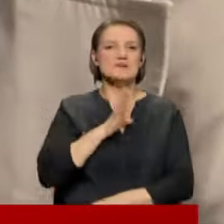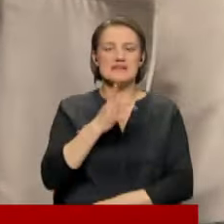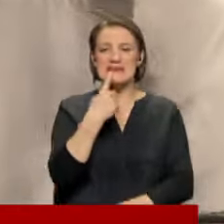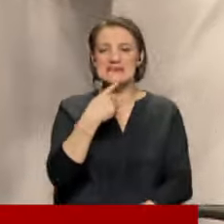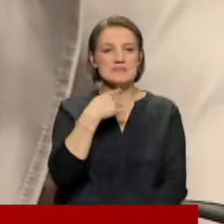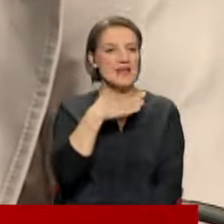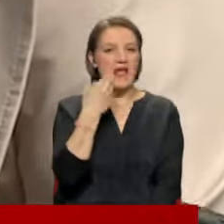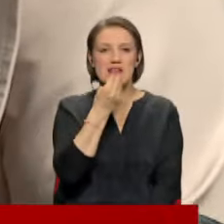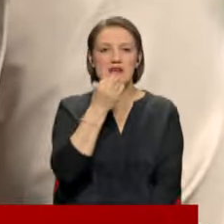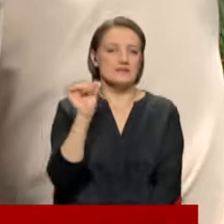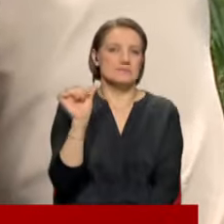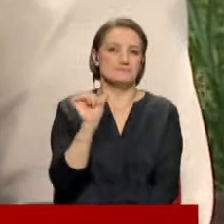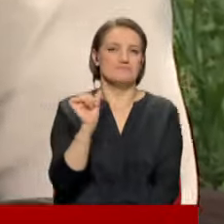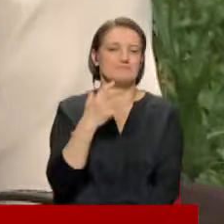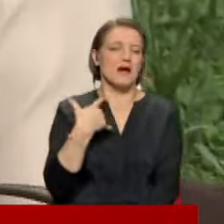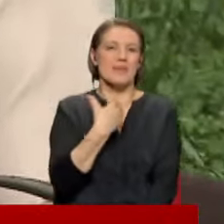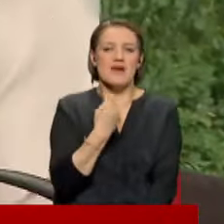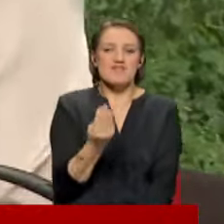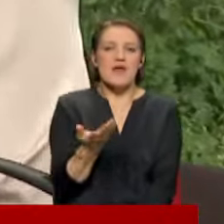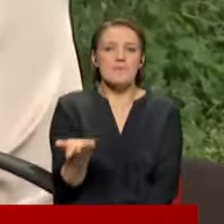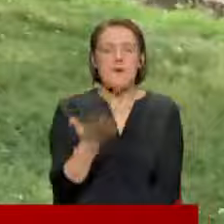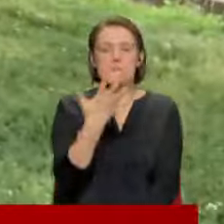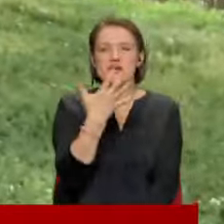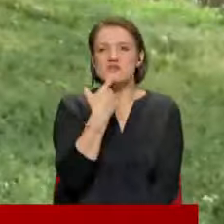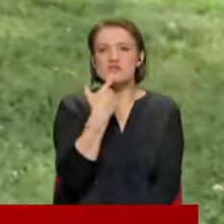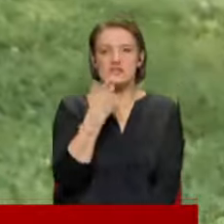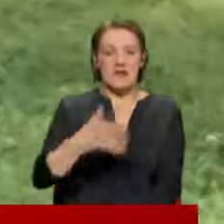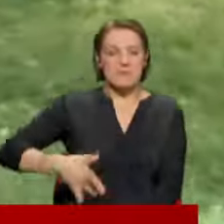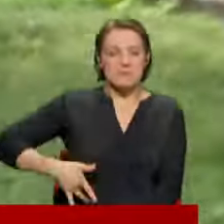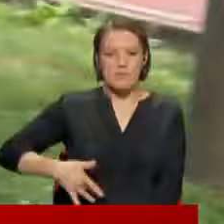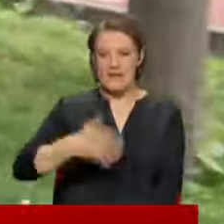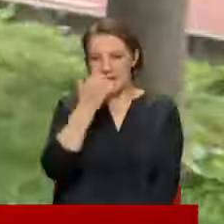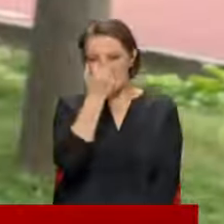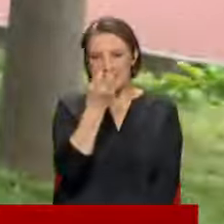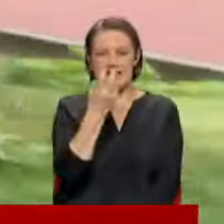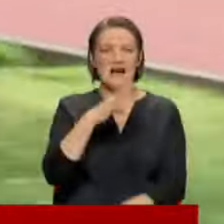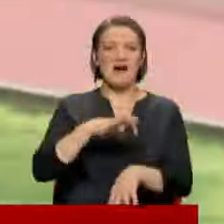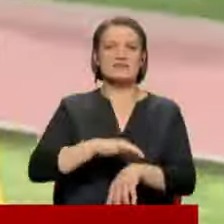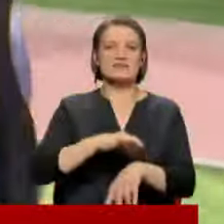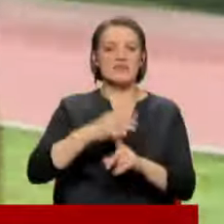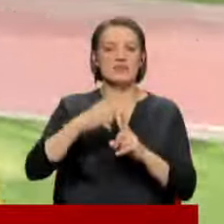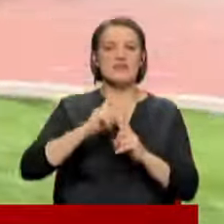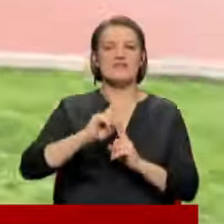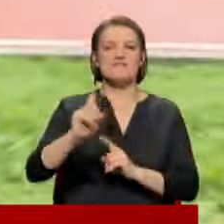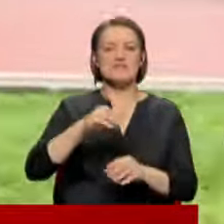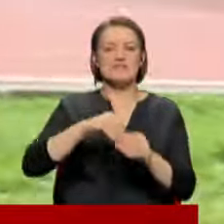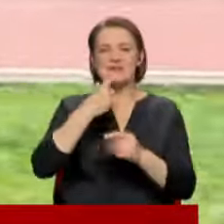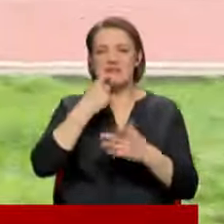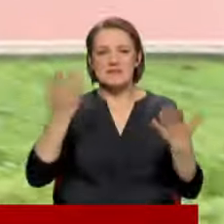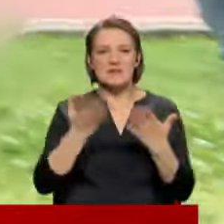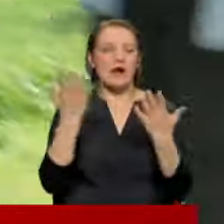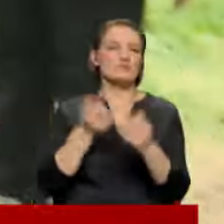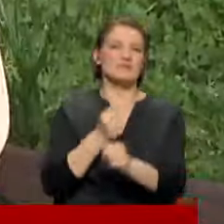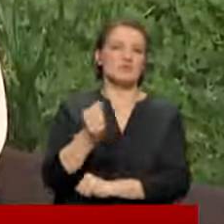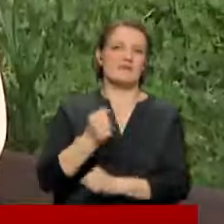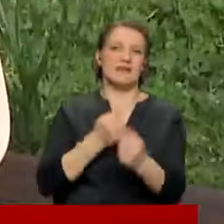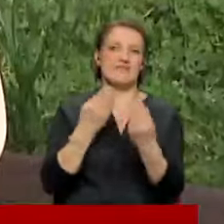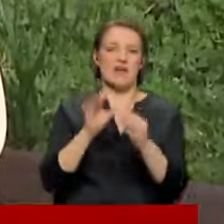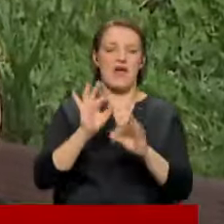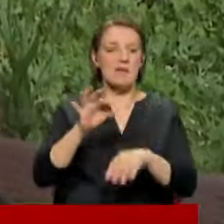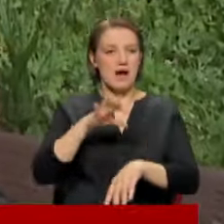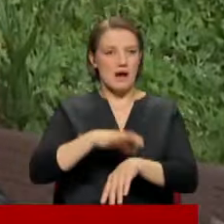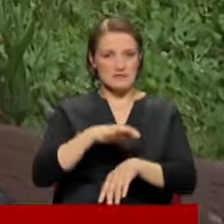kırmızı et yediremiyor anne ayfe romay 5 yaşındaki böbrek kanseri hastası kızının tedavisi için yıllardır mücadele ediyor